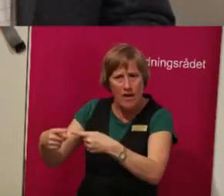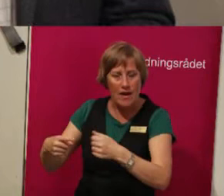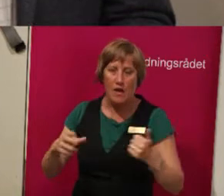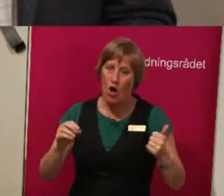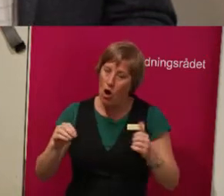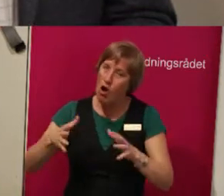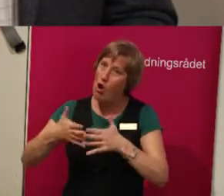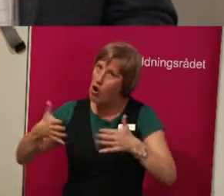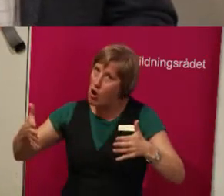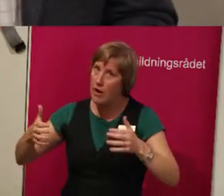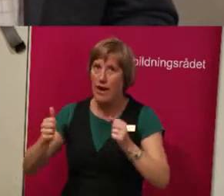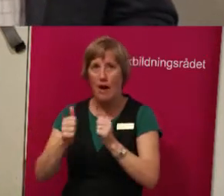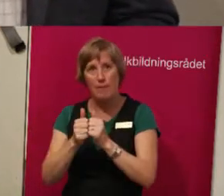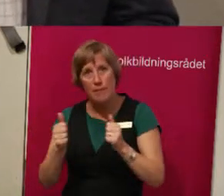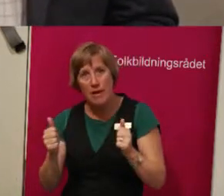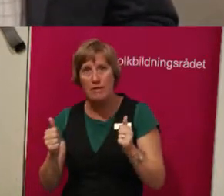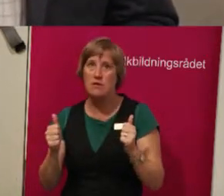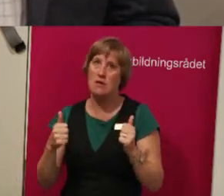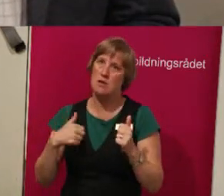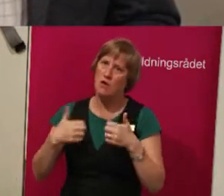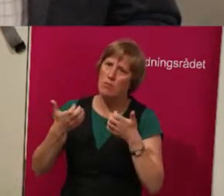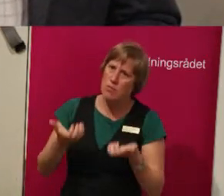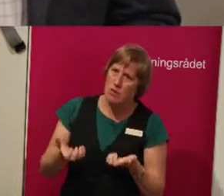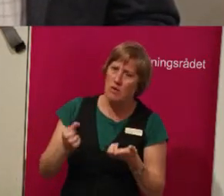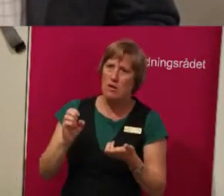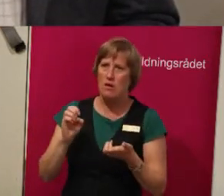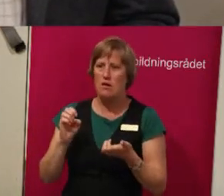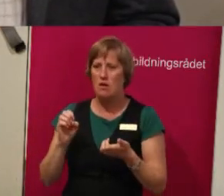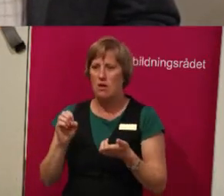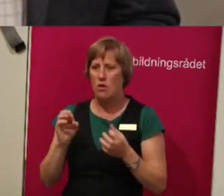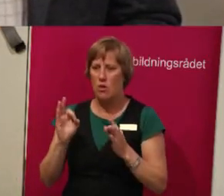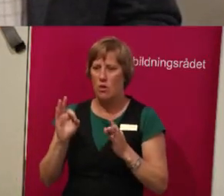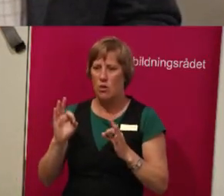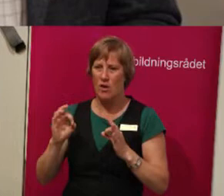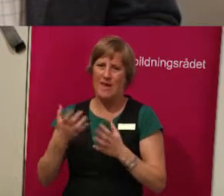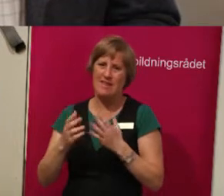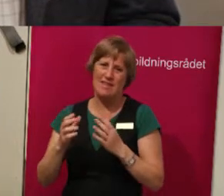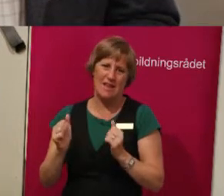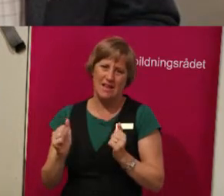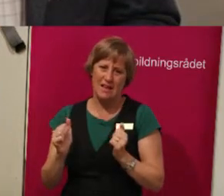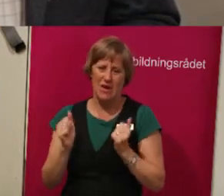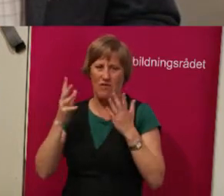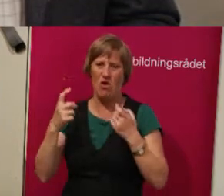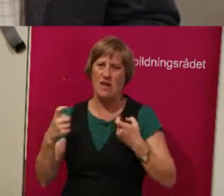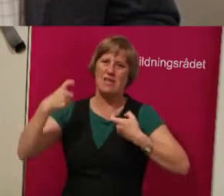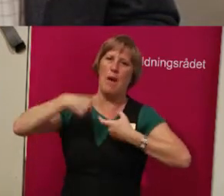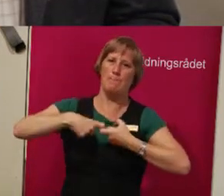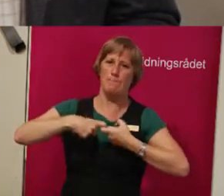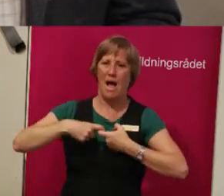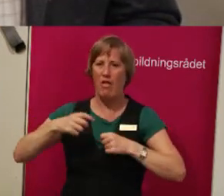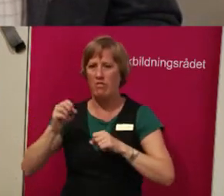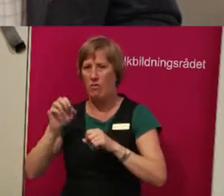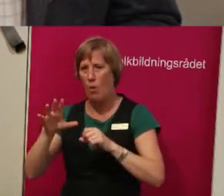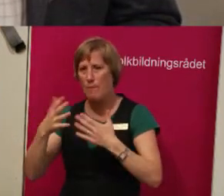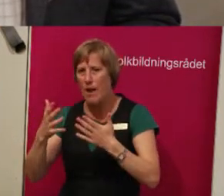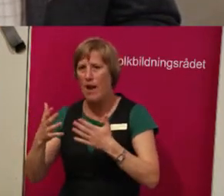jag kan inte säga att det är ett kausalt samband. Men visst. Och i och med att det är så många